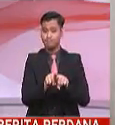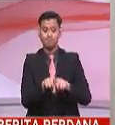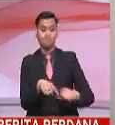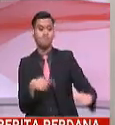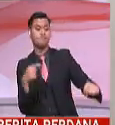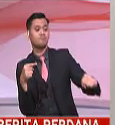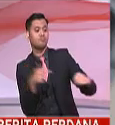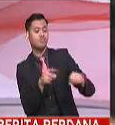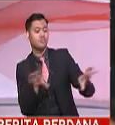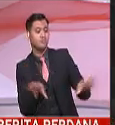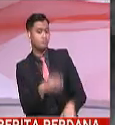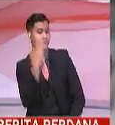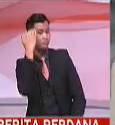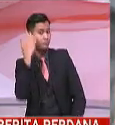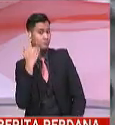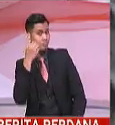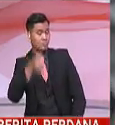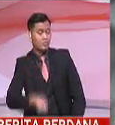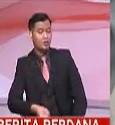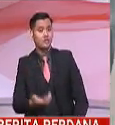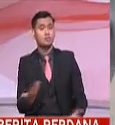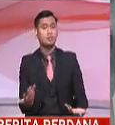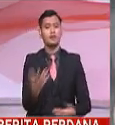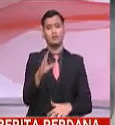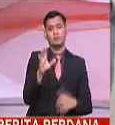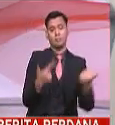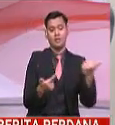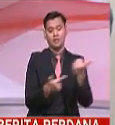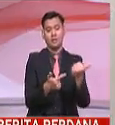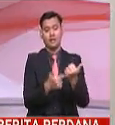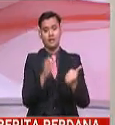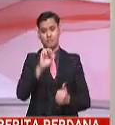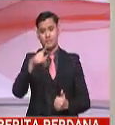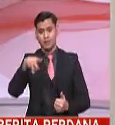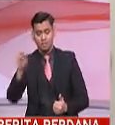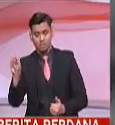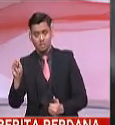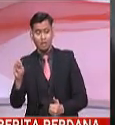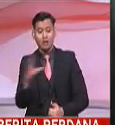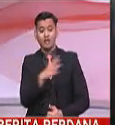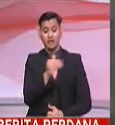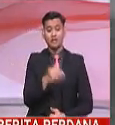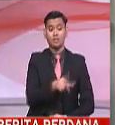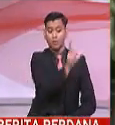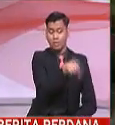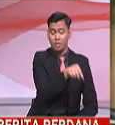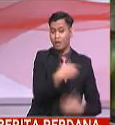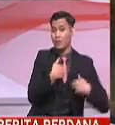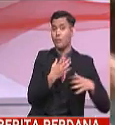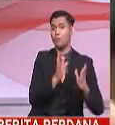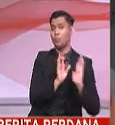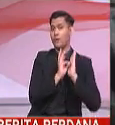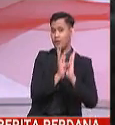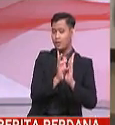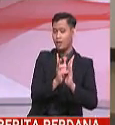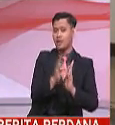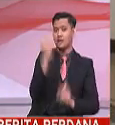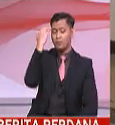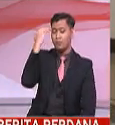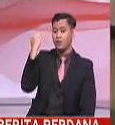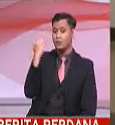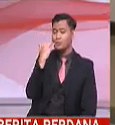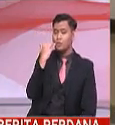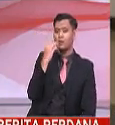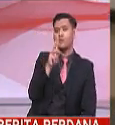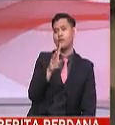dikendalikan Timbalan Pendakwa Raya SPRM Fadli Abdul Wahab, manakala tertuduh diwakili Peguam T. Tamil Salvan dan Benedict